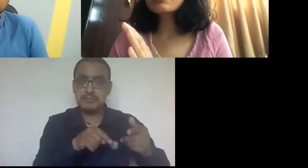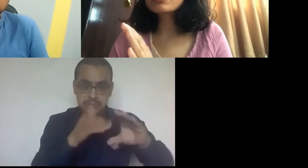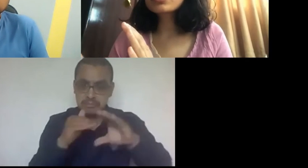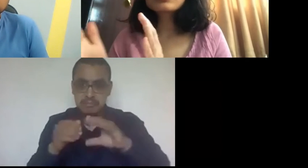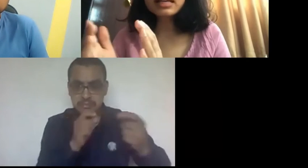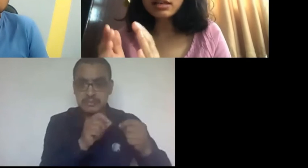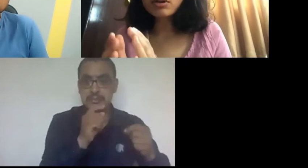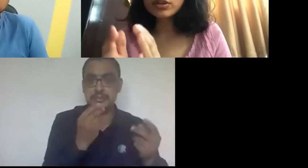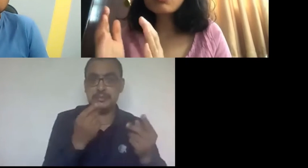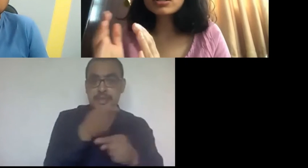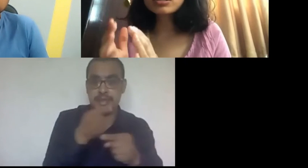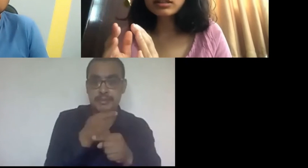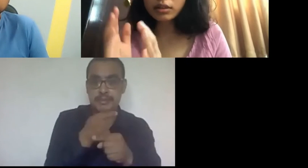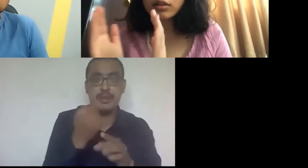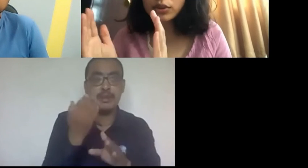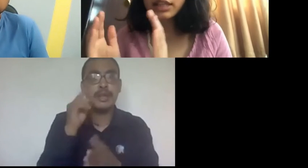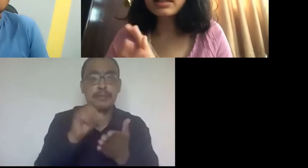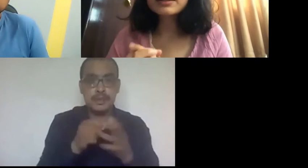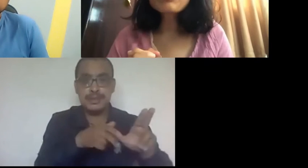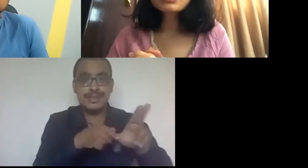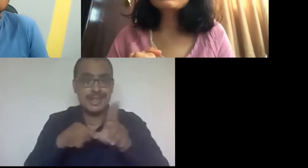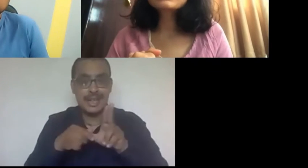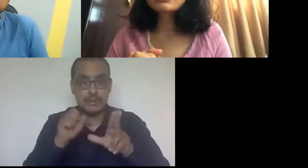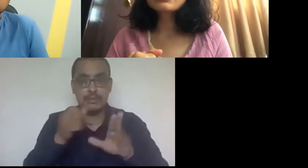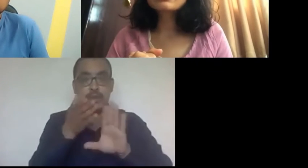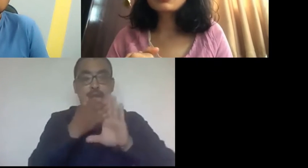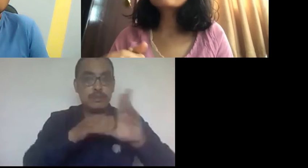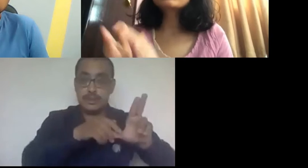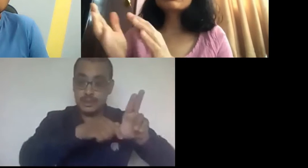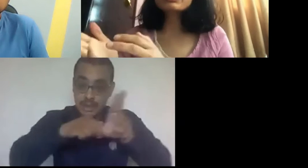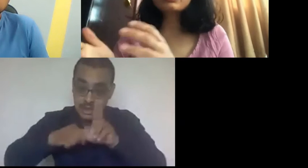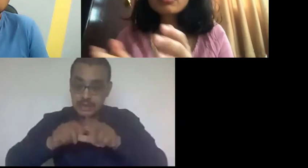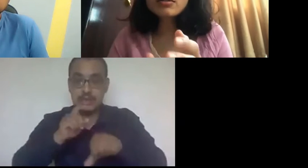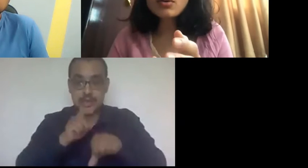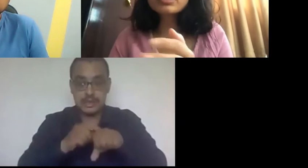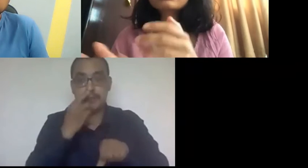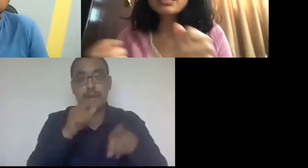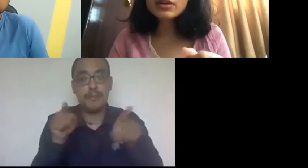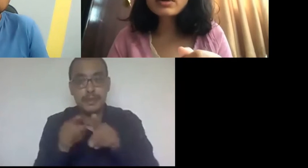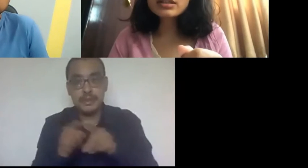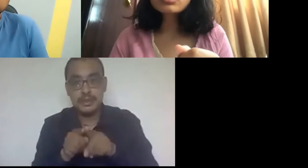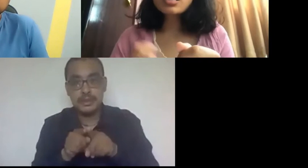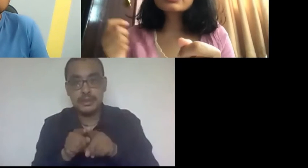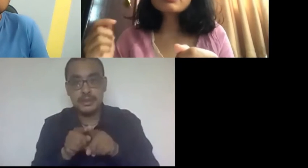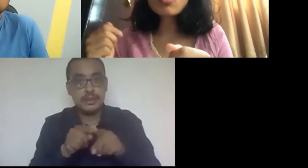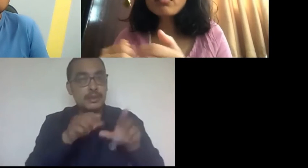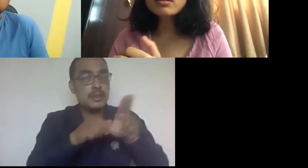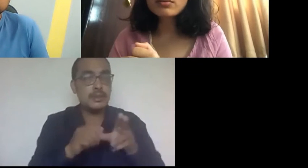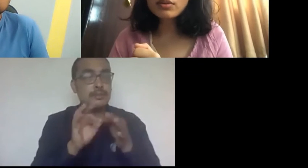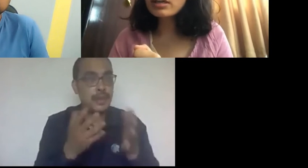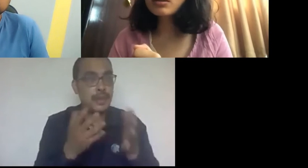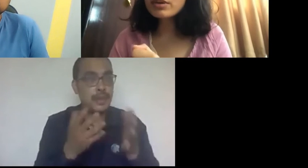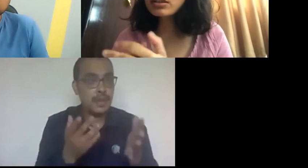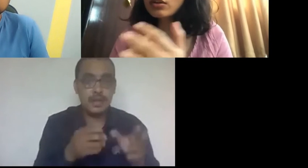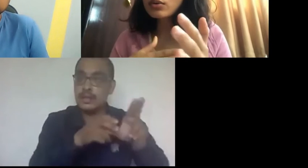टाइम यो जात्रा भएको थियो मच्छिन्द्रनाथको जात्रा होइन, त्यसमा अब त्यति बेला तान्न नहुने तान्यो होइन, अनि त्यसमा